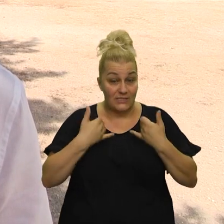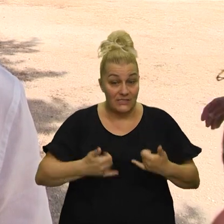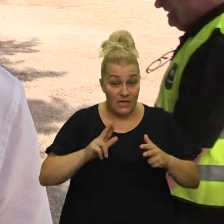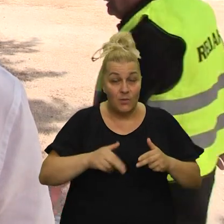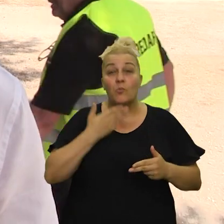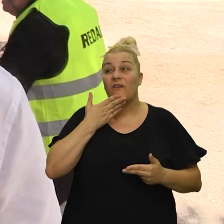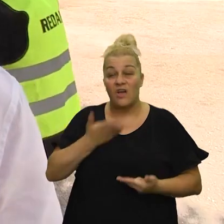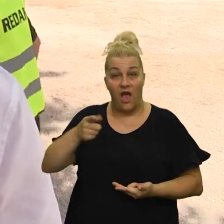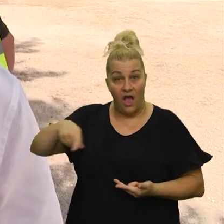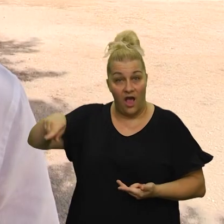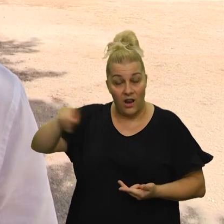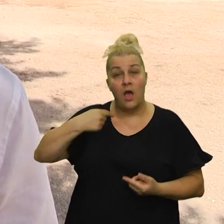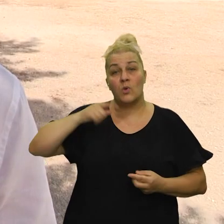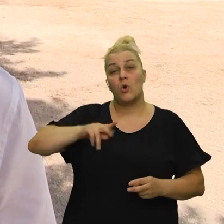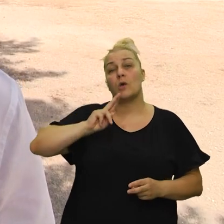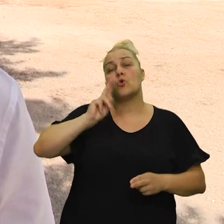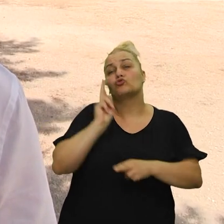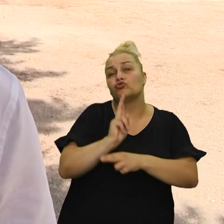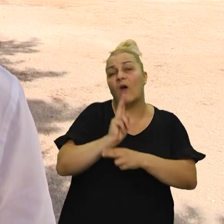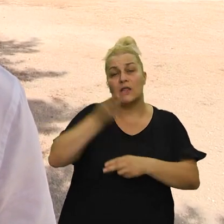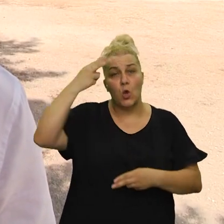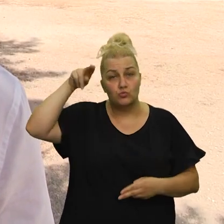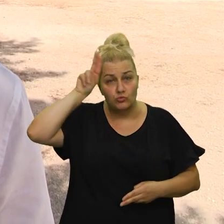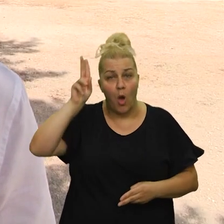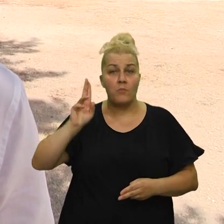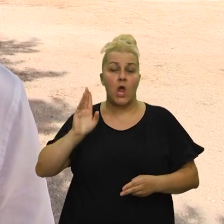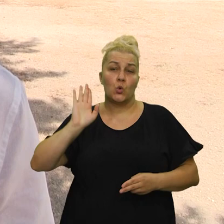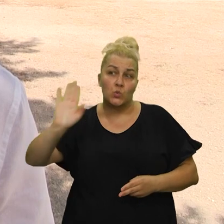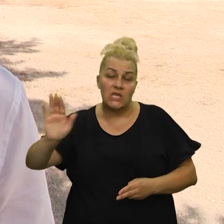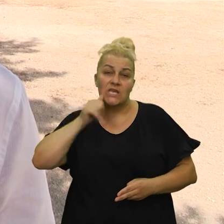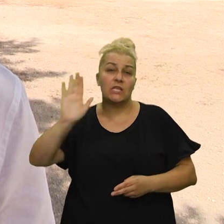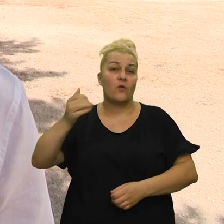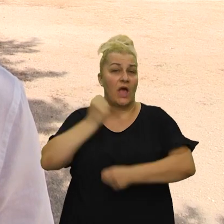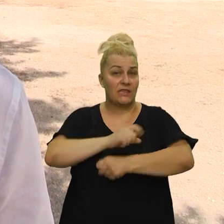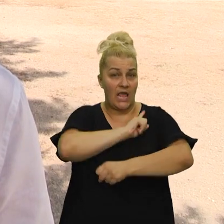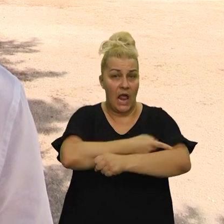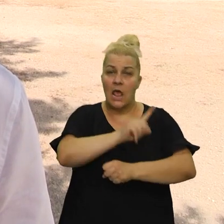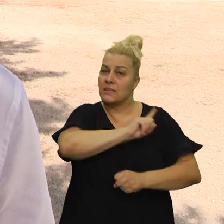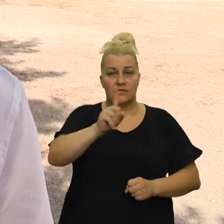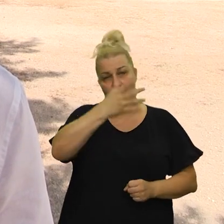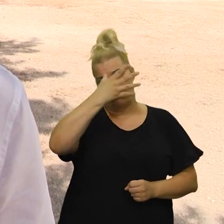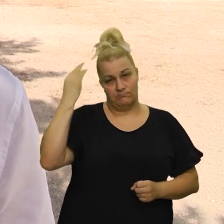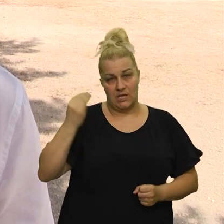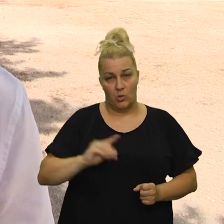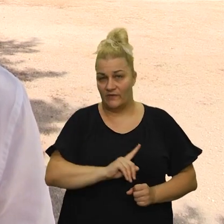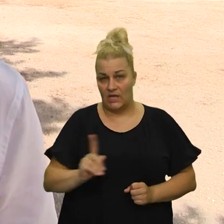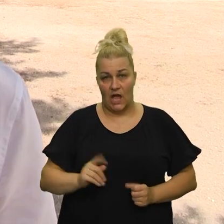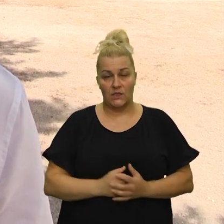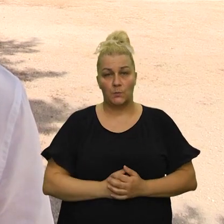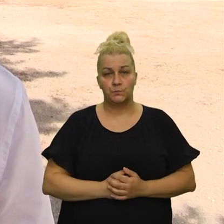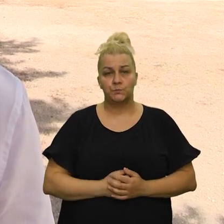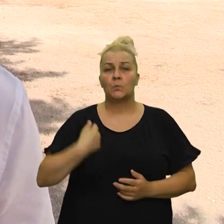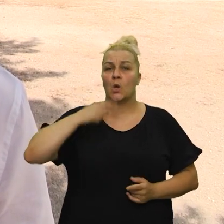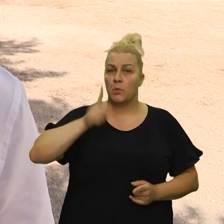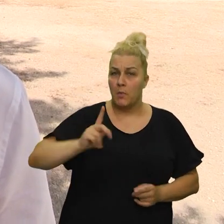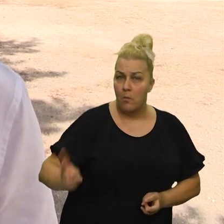naša odgovornost je upravo čuvati uspomenu na njih, na njihova djela, ne dopustiti da se to nikad ne zaboravi.